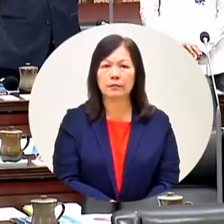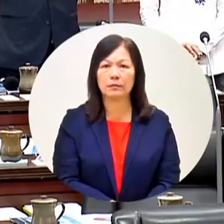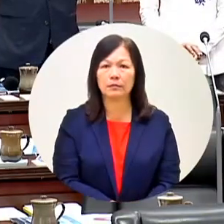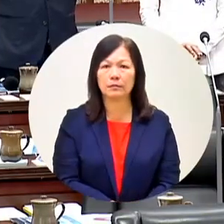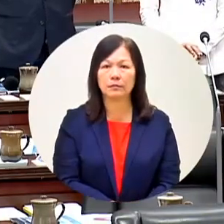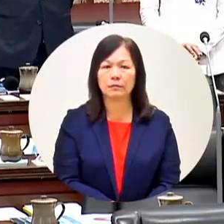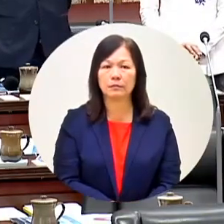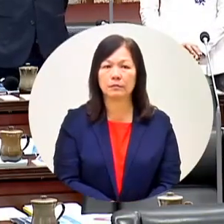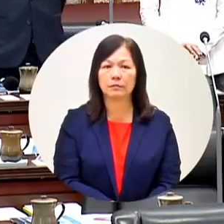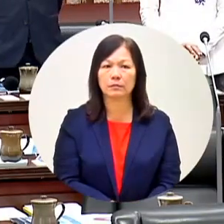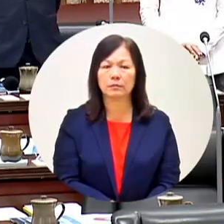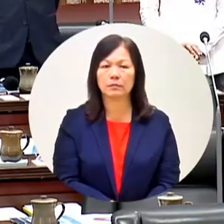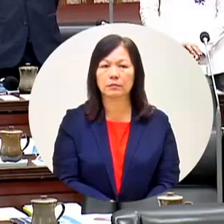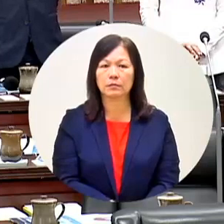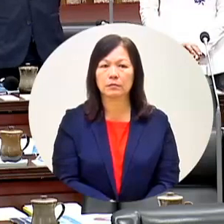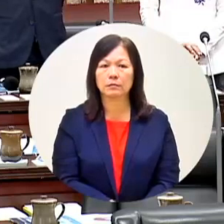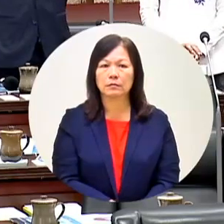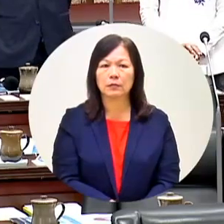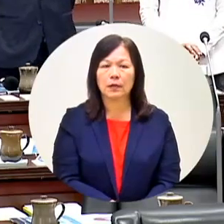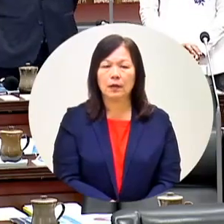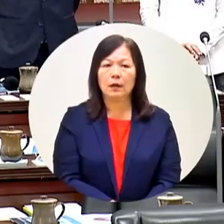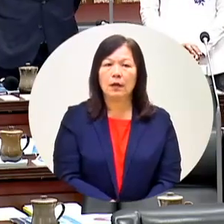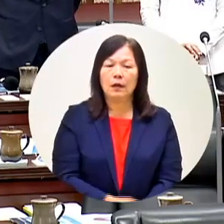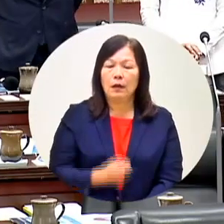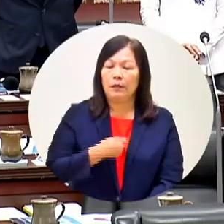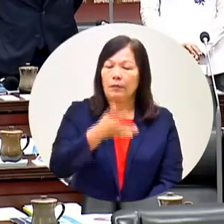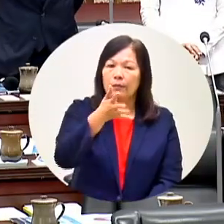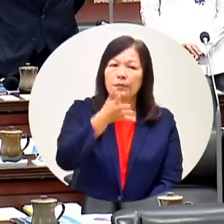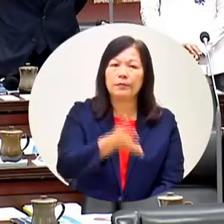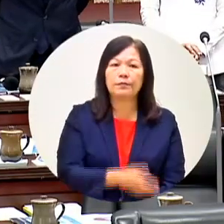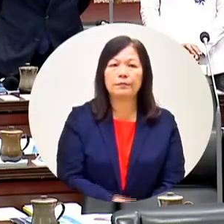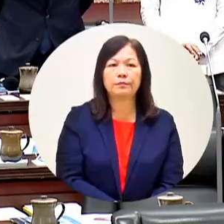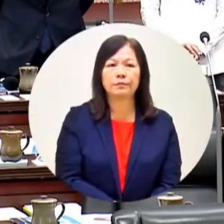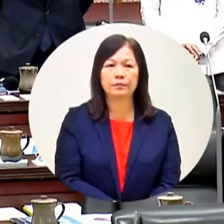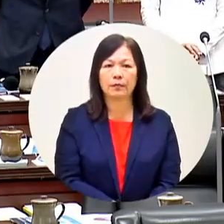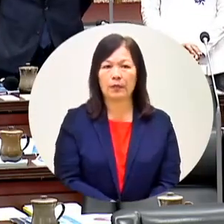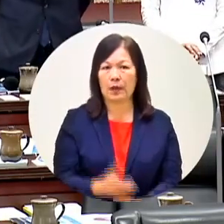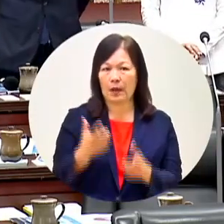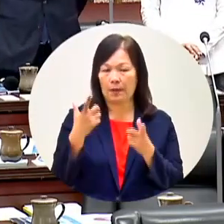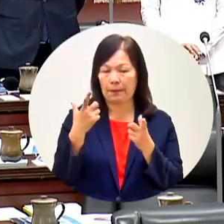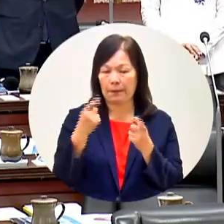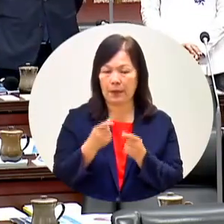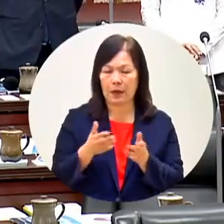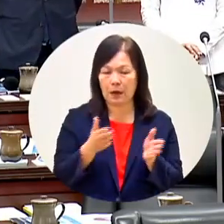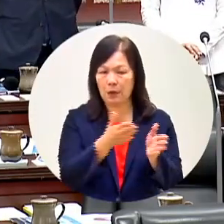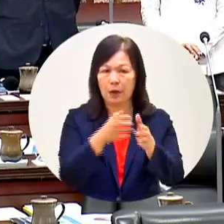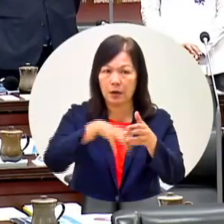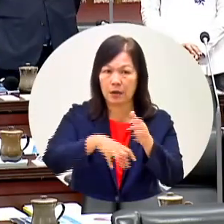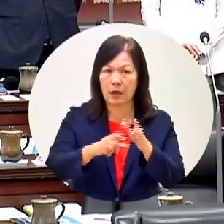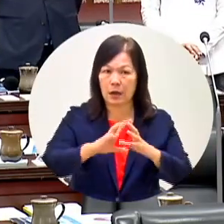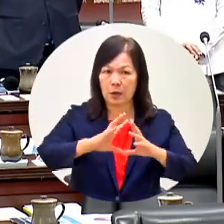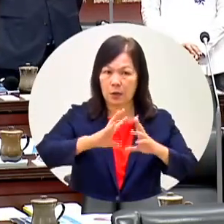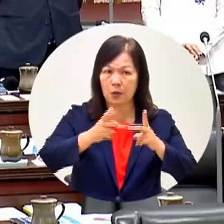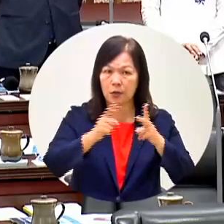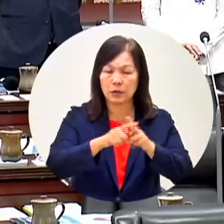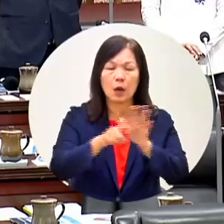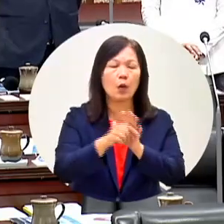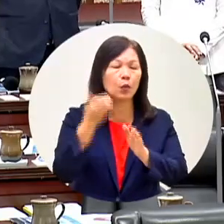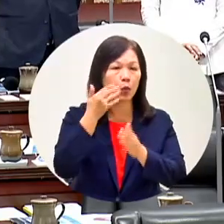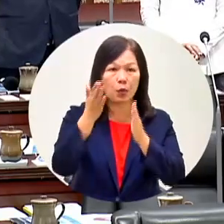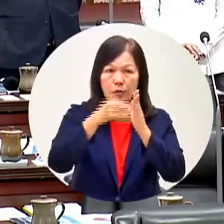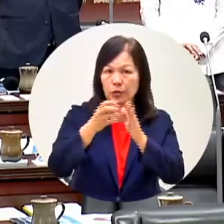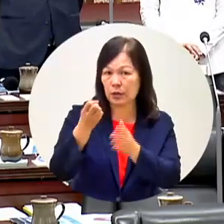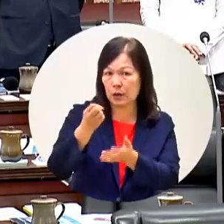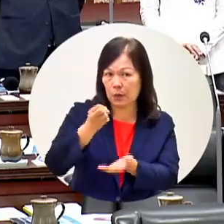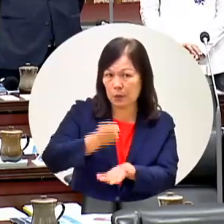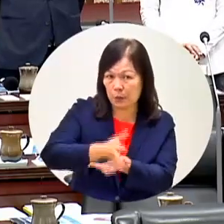哎，我请教你，安尼原来国小新校舍若起好，啊，你要安那甲旧的